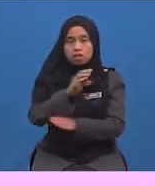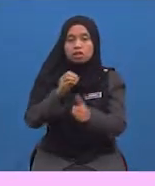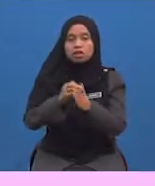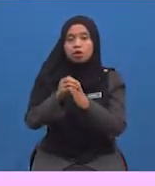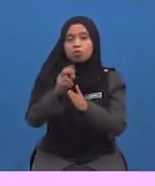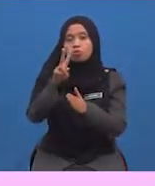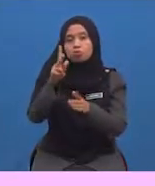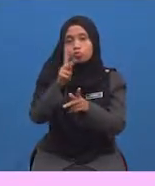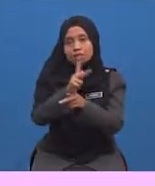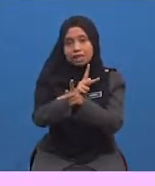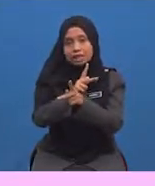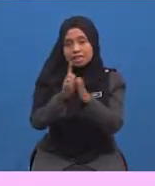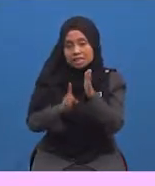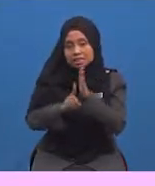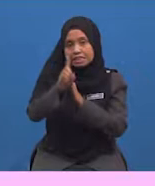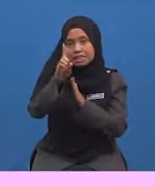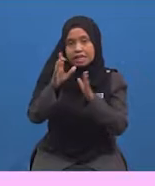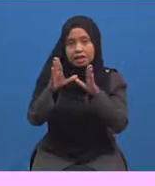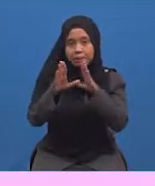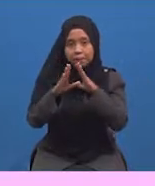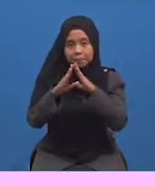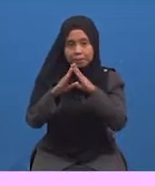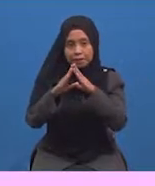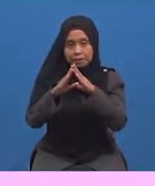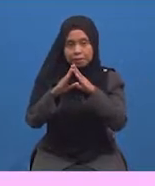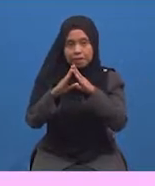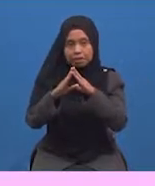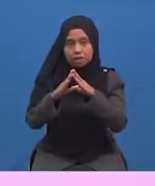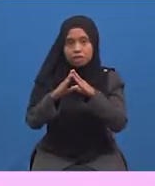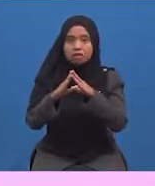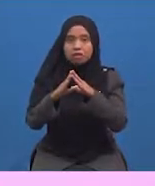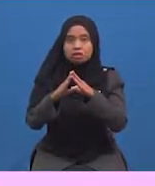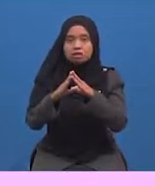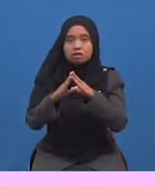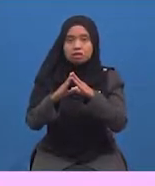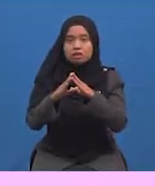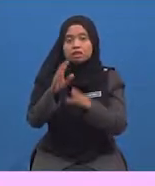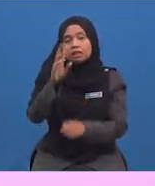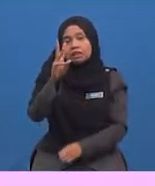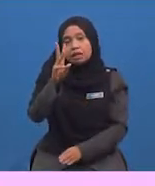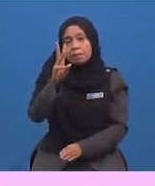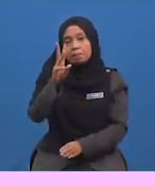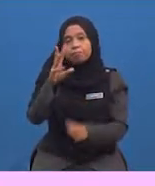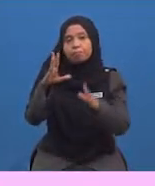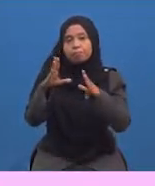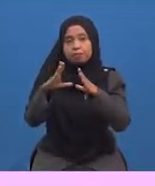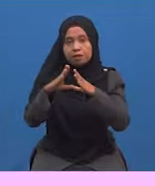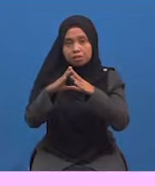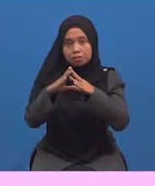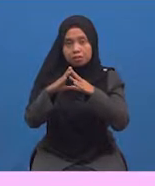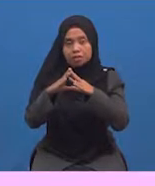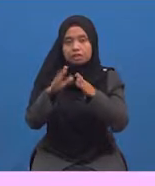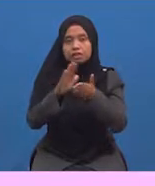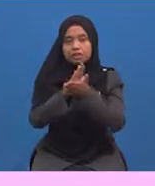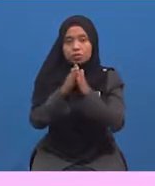kali ketinggian piramid. Oleh kerana satu kubus terdiri daripada 6 piramid, maka